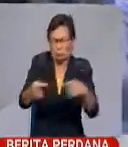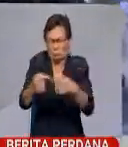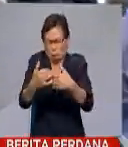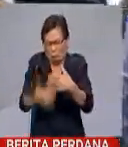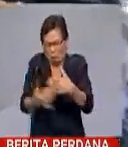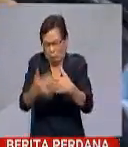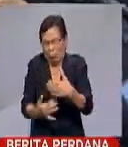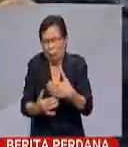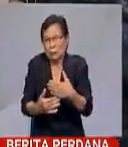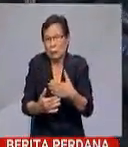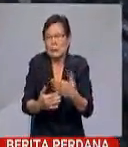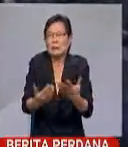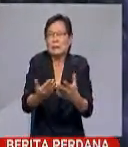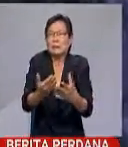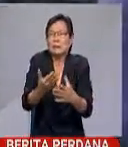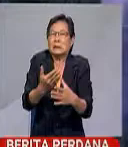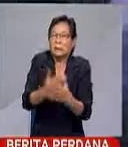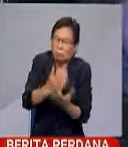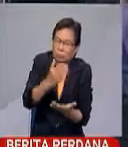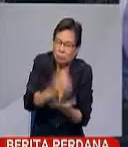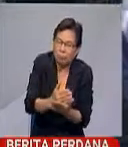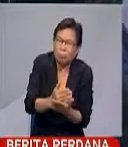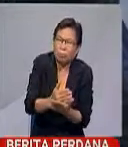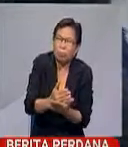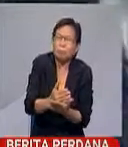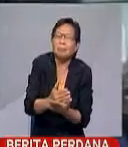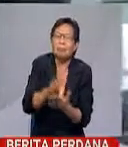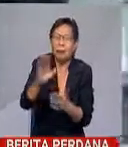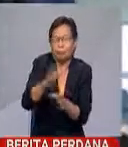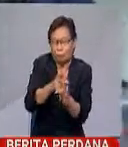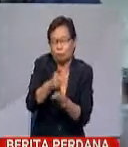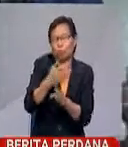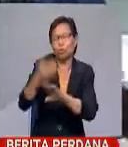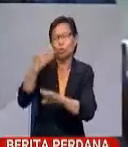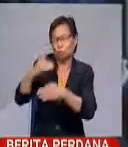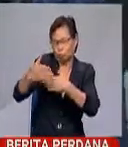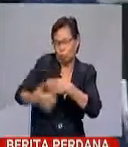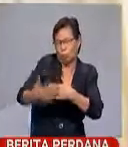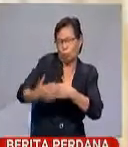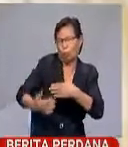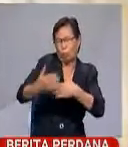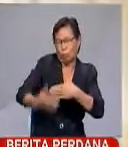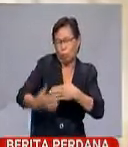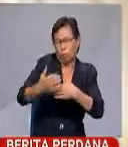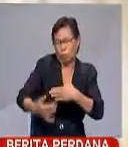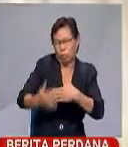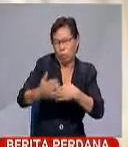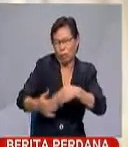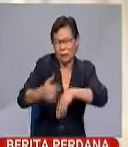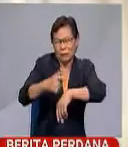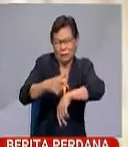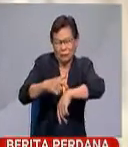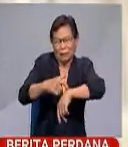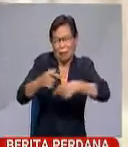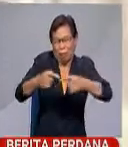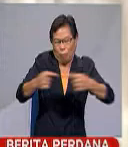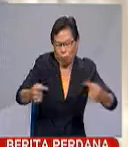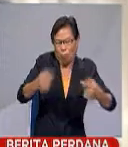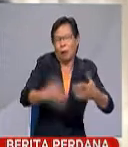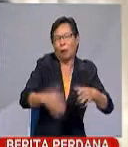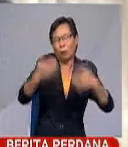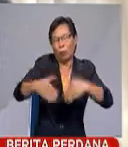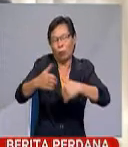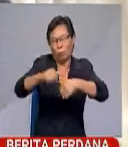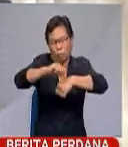kecederaan yang merencatkan perjalanan kariernya. Dia sebelum ini mengalami kecederaan putus Achilles tendon dan pernah